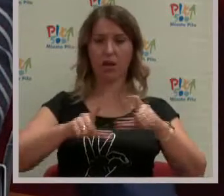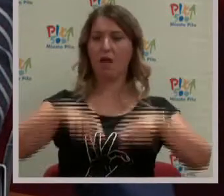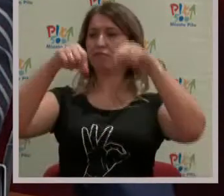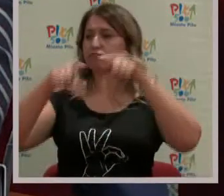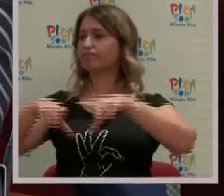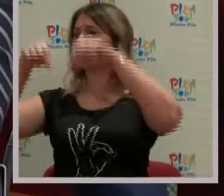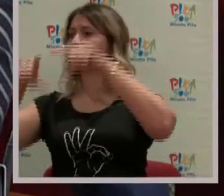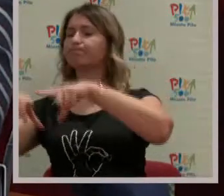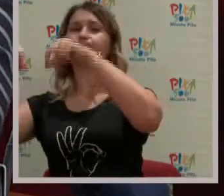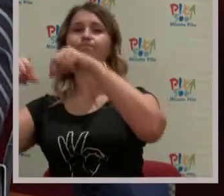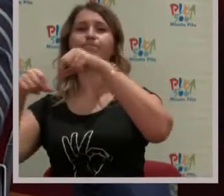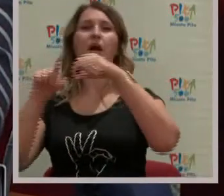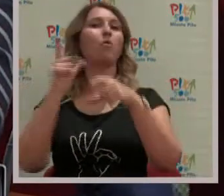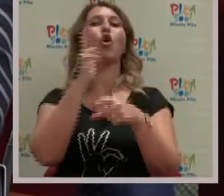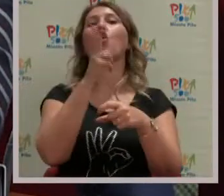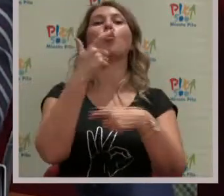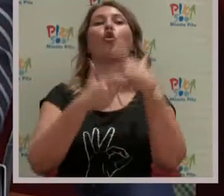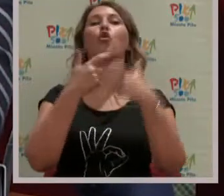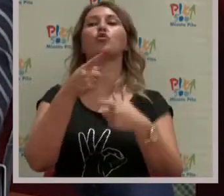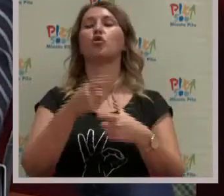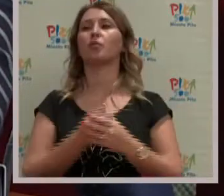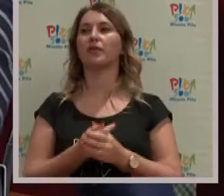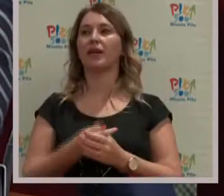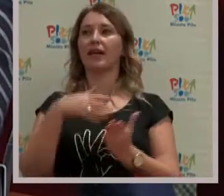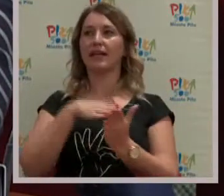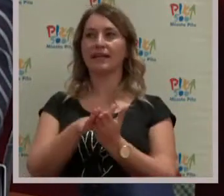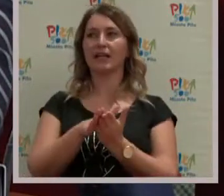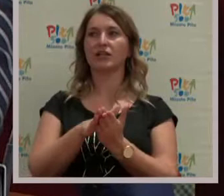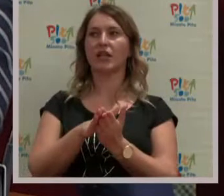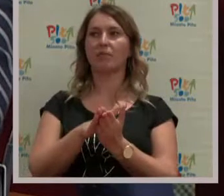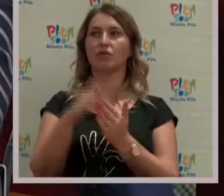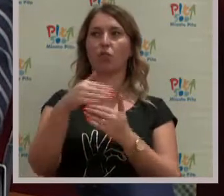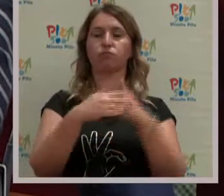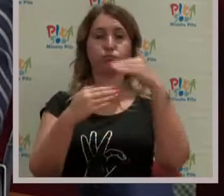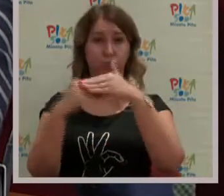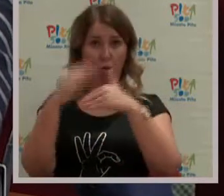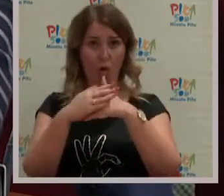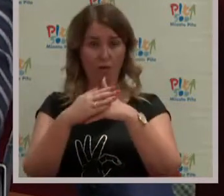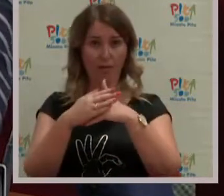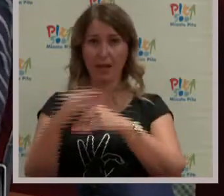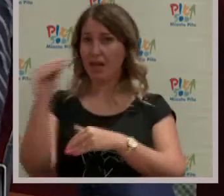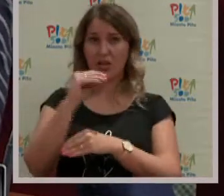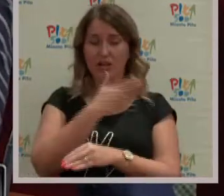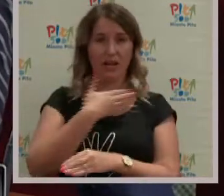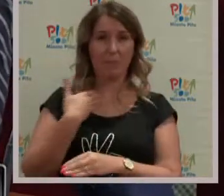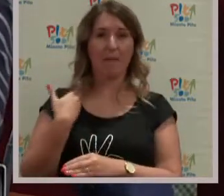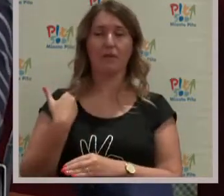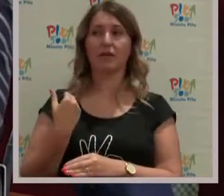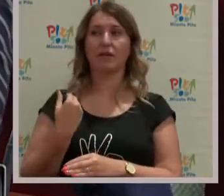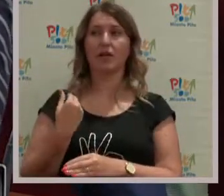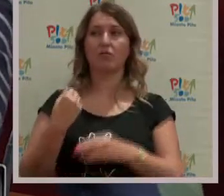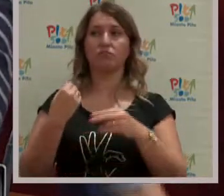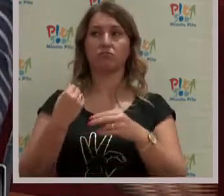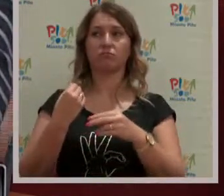i rozpoczynamy realizację przedsięwzięć nawet w momencie kiedy nie otrzymujemy jeszcze pozytywnego rozpatrzenia